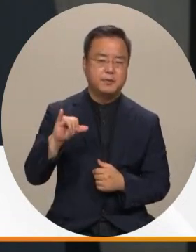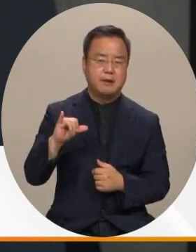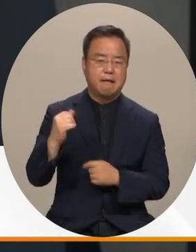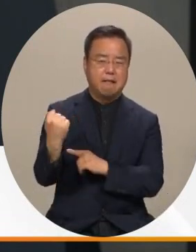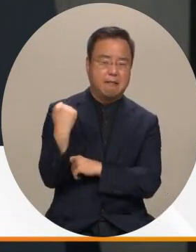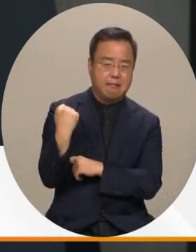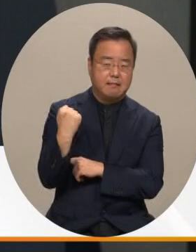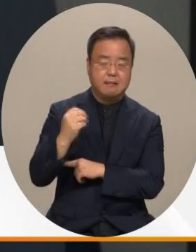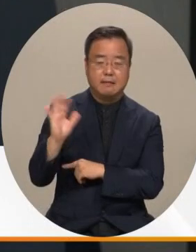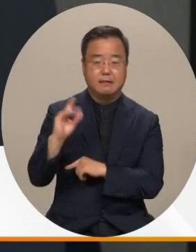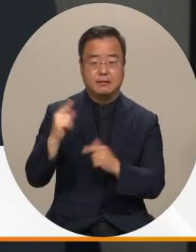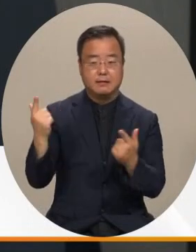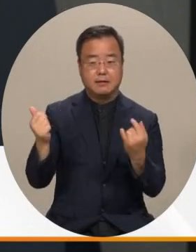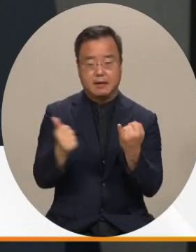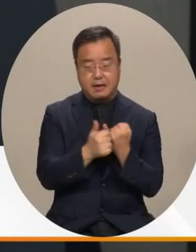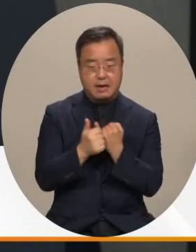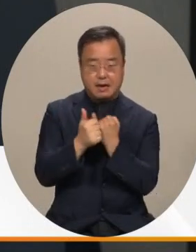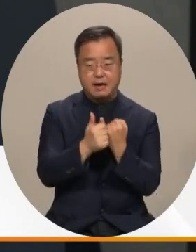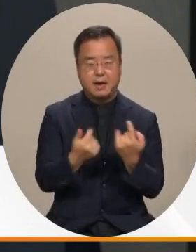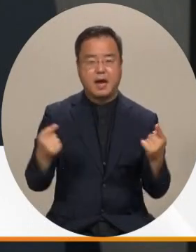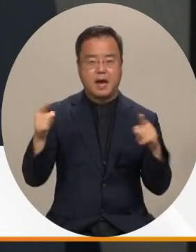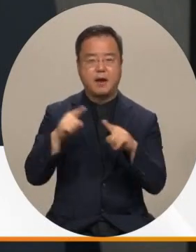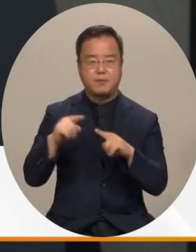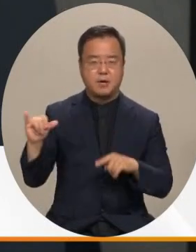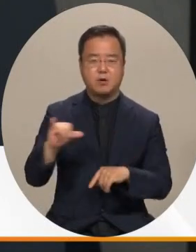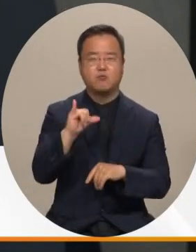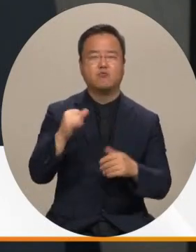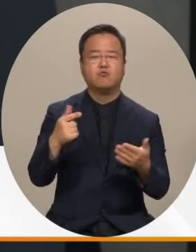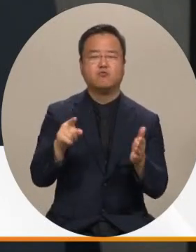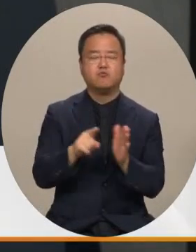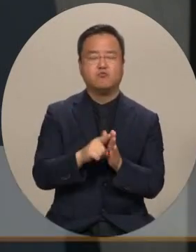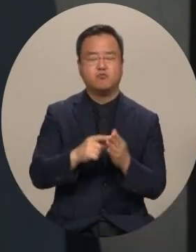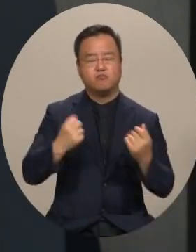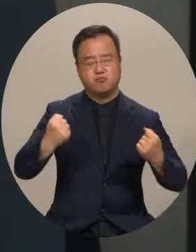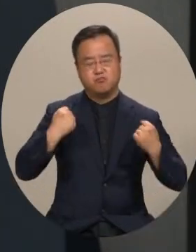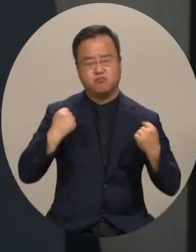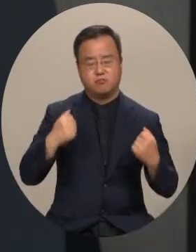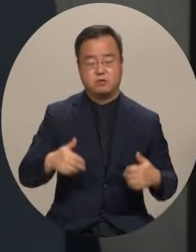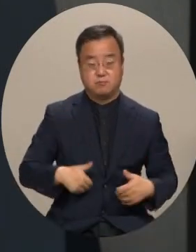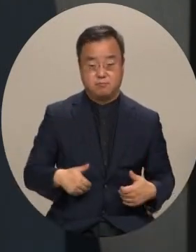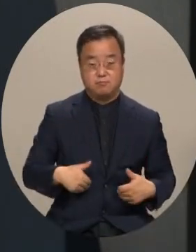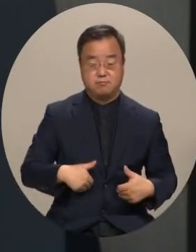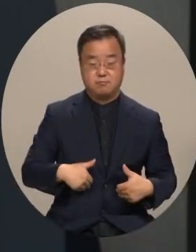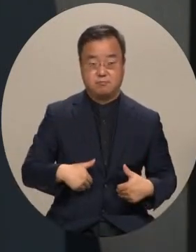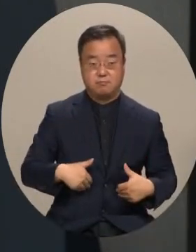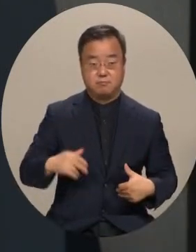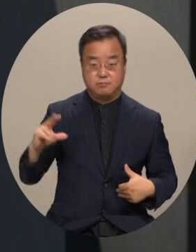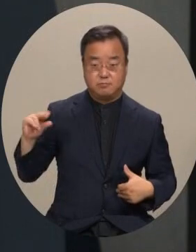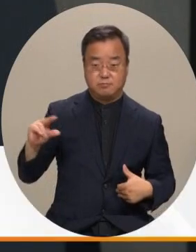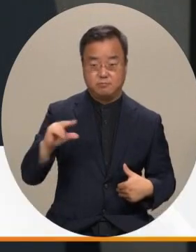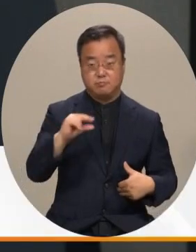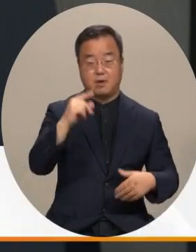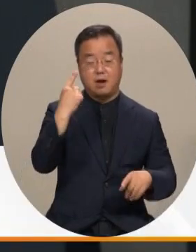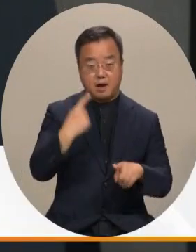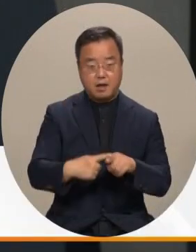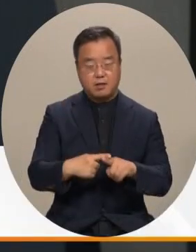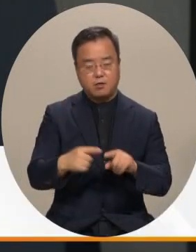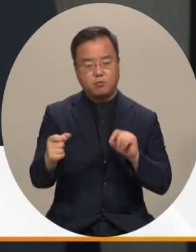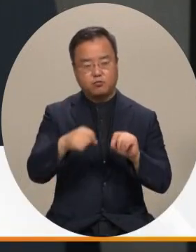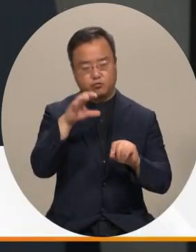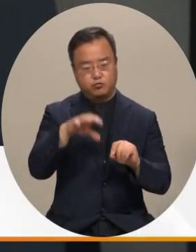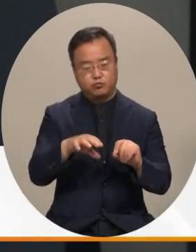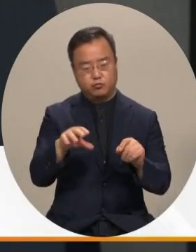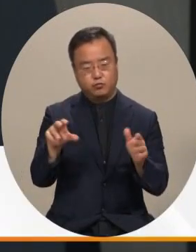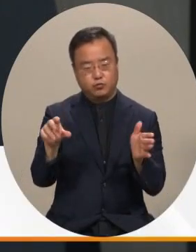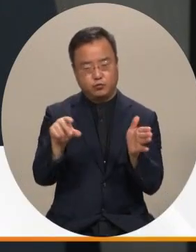또 암수가 함께 비행을 하려면 굉장히 많은 에너지를 필요로 하고 하거든요 그래서 비행 중에 주변에 이렇게 붙을 수 있는 것들이 있으면